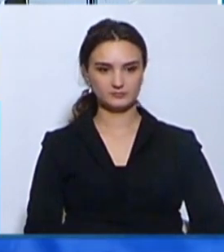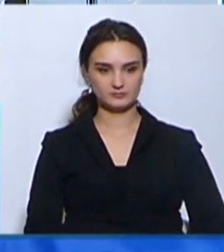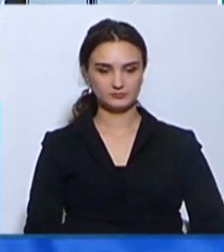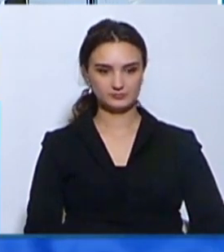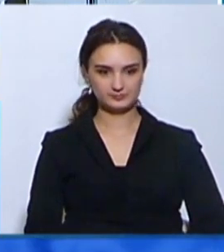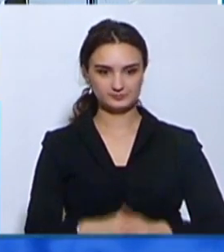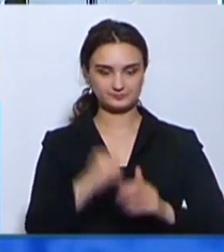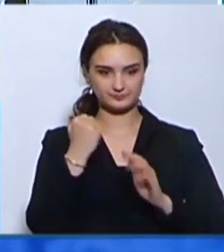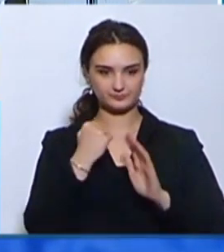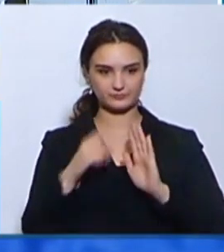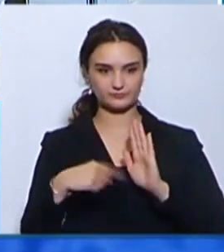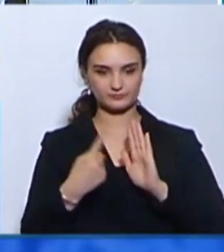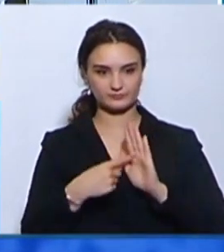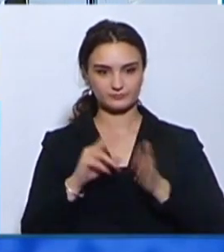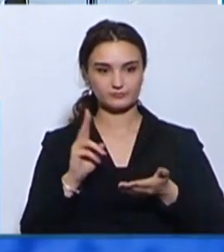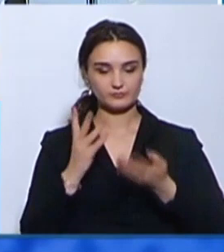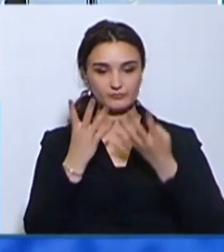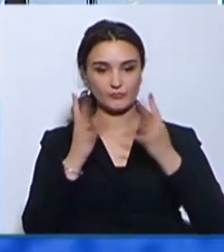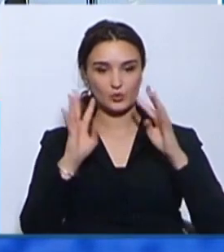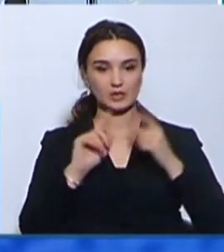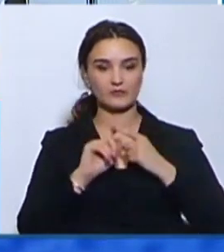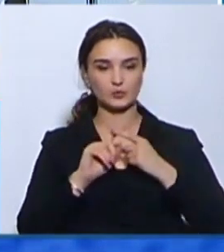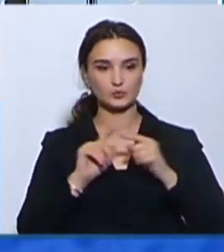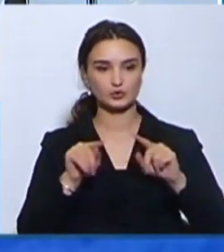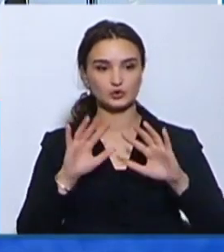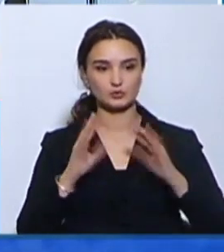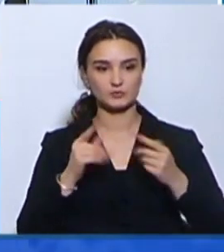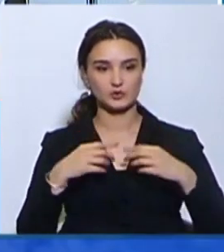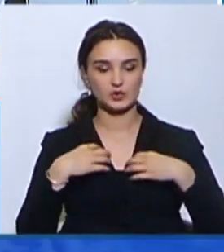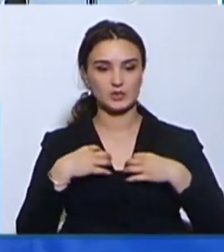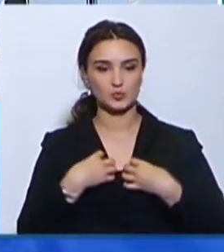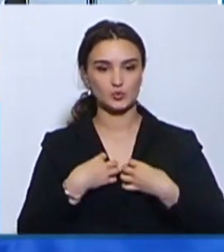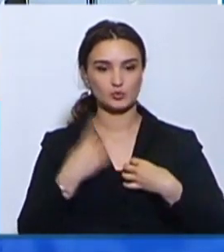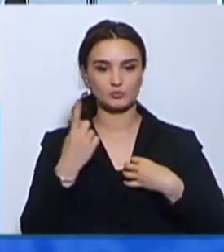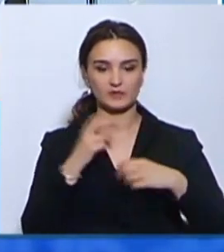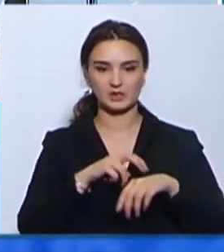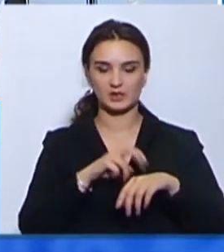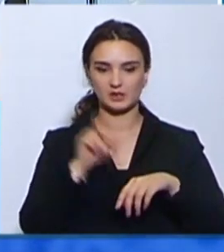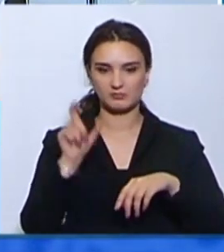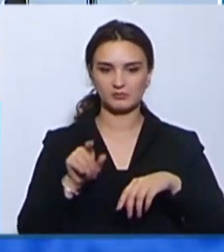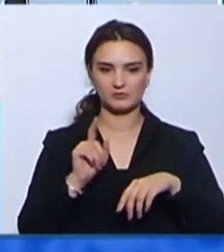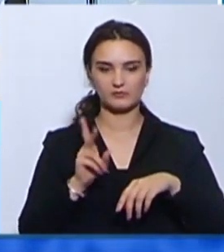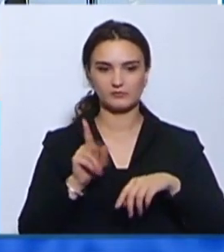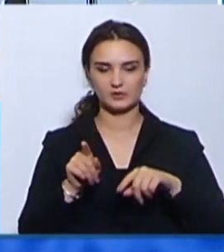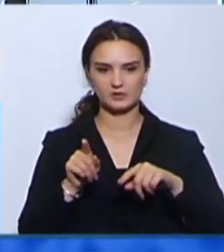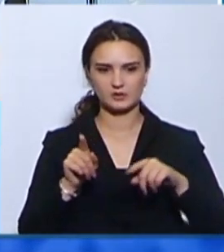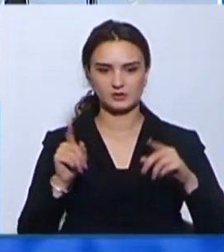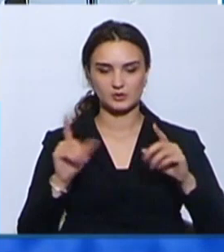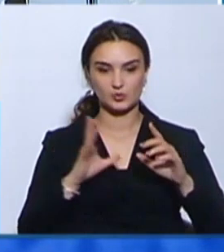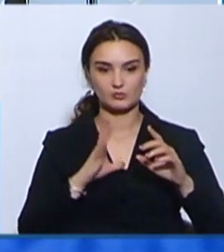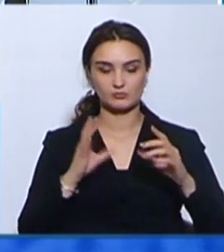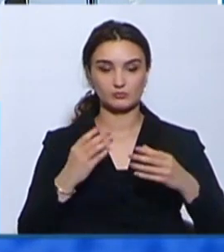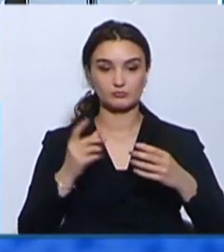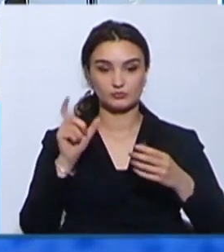მადლობთ შეკითხვისთვის. კორონავირუსის შემთხვევაში სამწუხაროდ პირველი ექიმი, ვინც განგაში ატეხა,